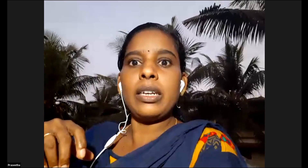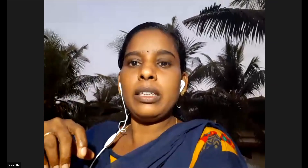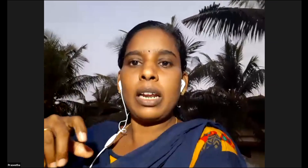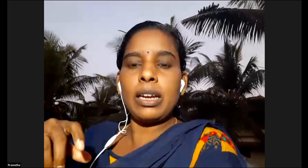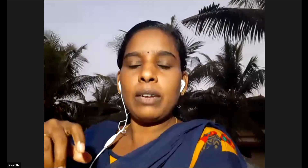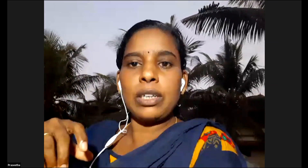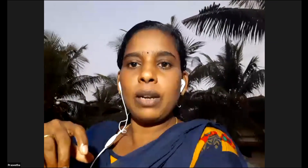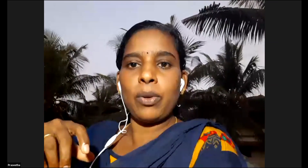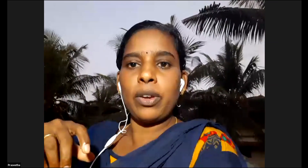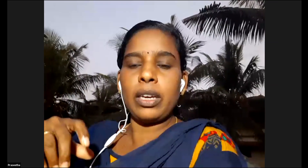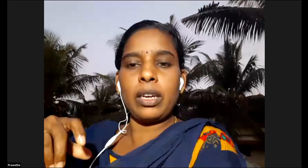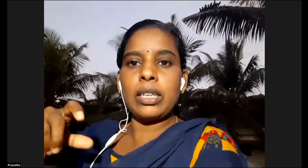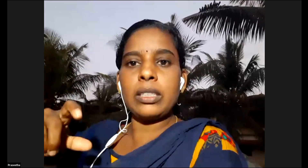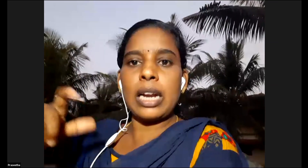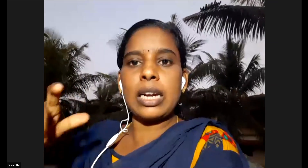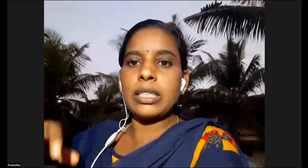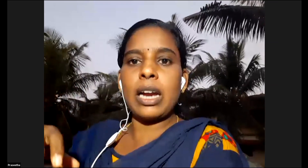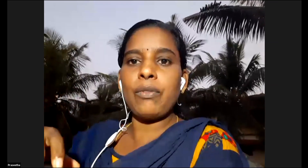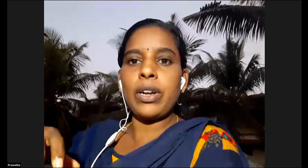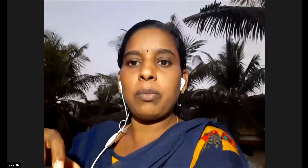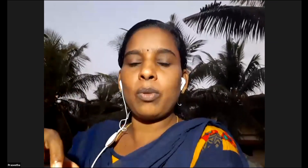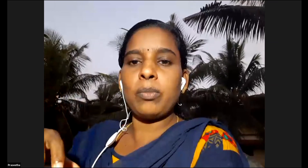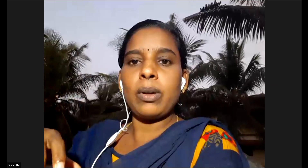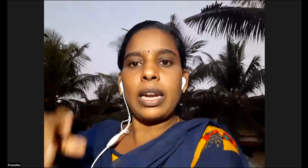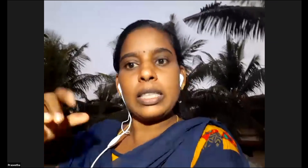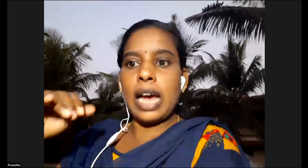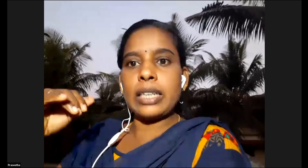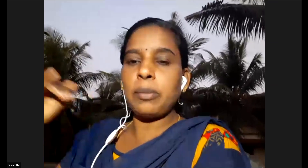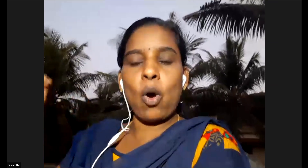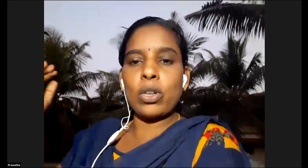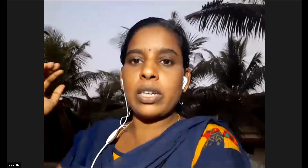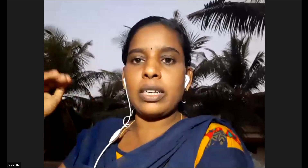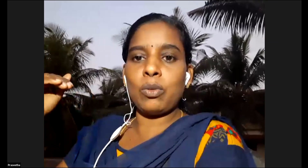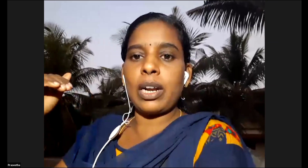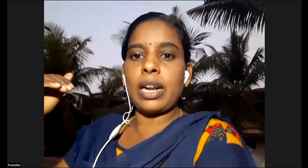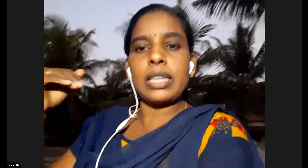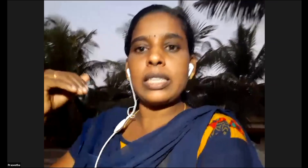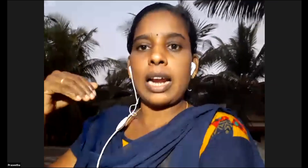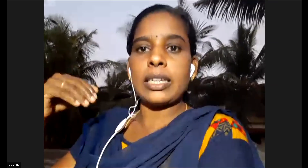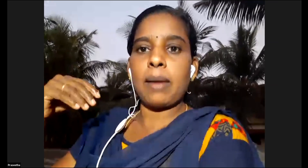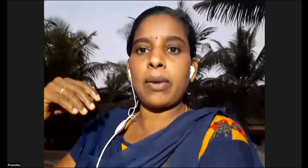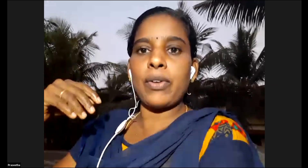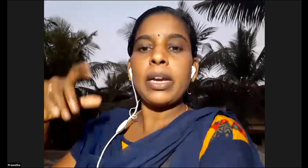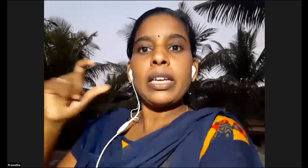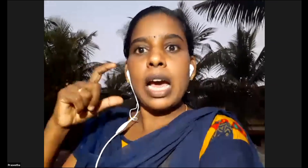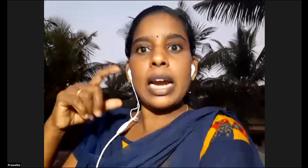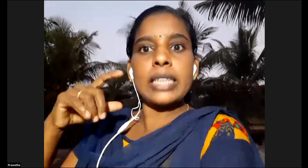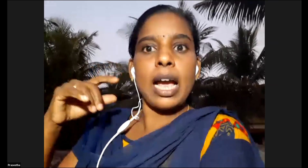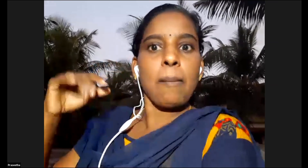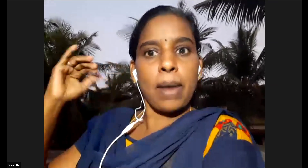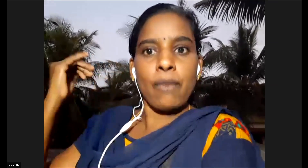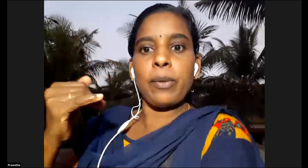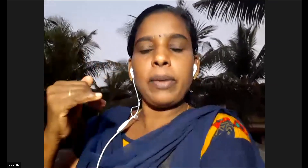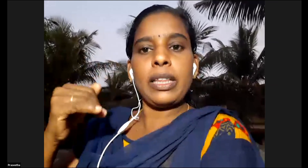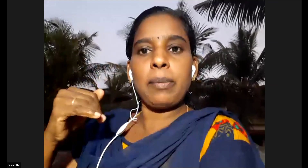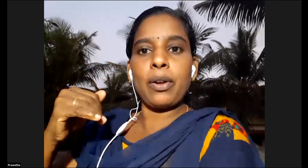ഞാൻ ഇന്നലെ വീട്ടിൽ പോയി, അല്ലെങ്കിൽ ഞായറാഴ്ച ഞാൻ വീട്ടിൽ പോവും, അല്ലെങ്കിൽ ഞായറാഴ്ച ഇപ്പൊ ഹോസ്റ്റലിൽ നിൽക്കുന്ന കുട്ടികളാണ്, ഞായറാഴ്ച അമ്മ വരും, ഞായറാഴ്ച